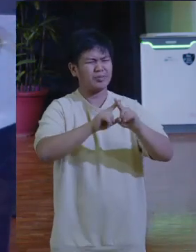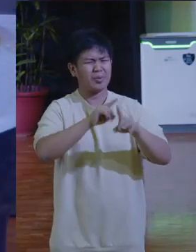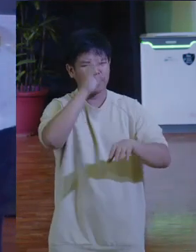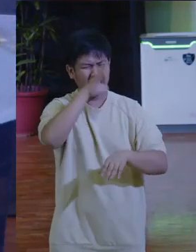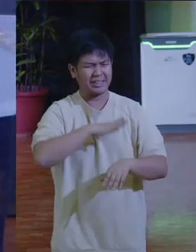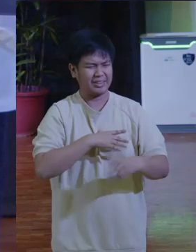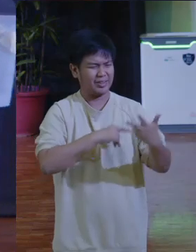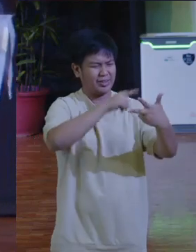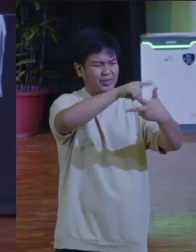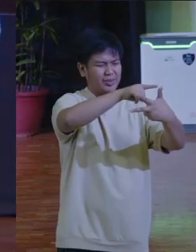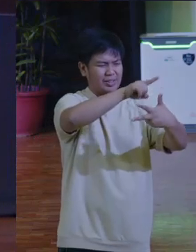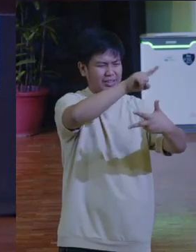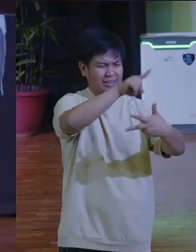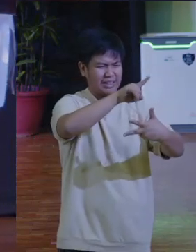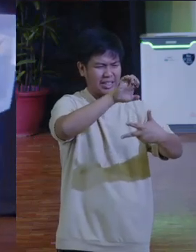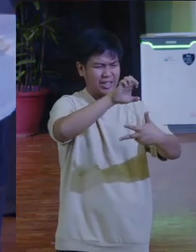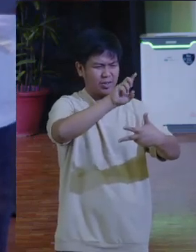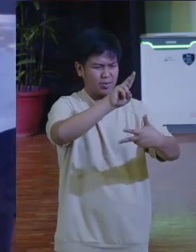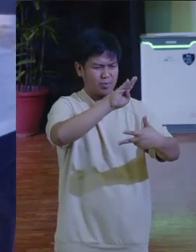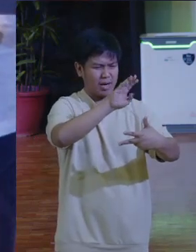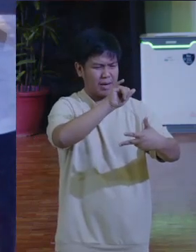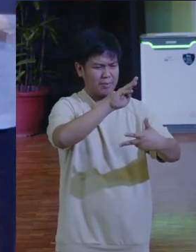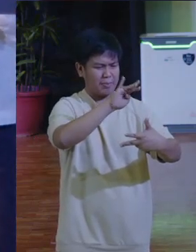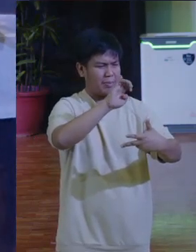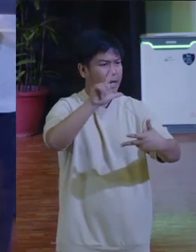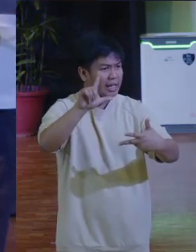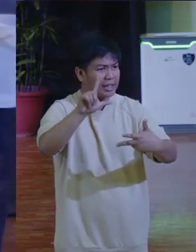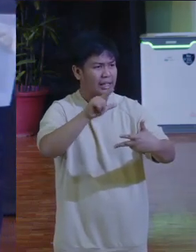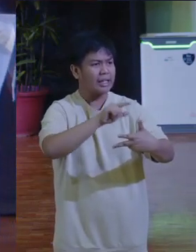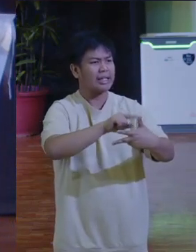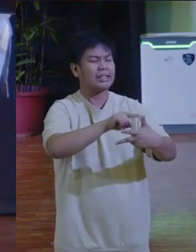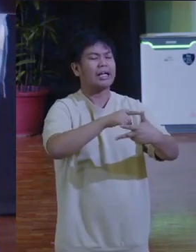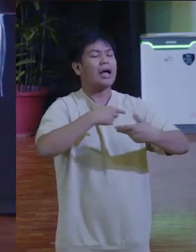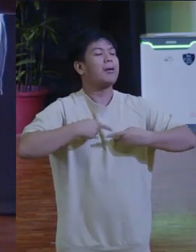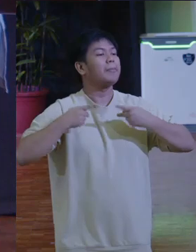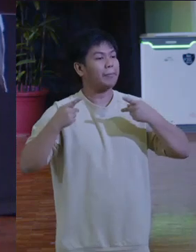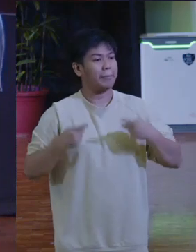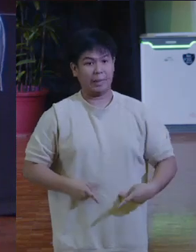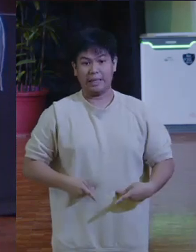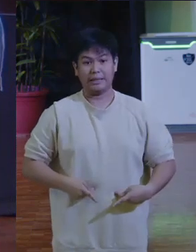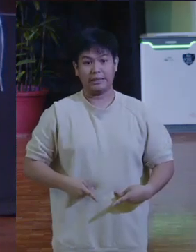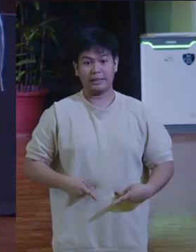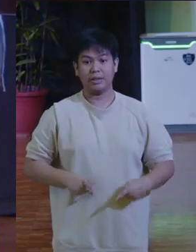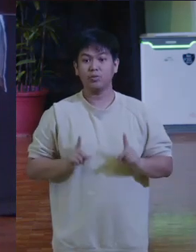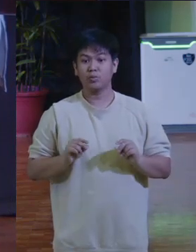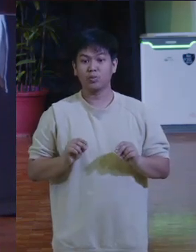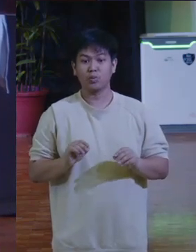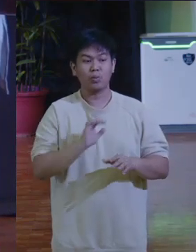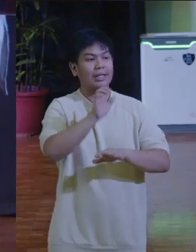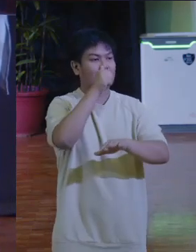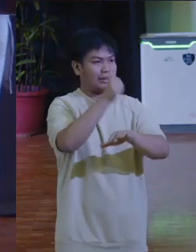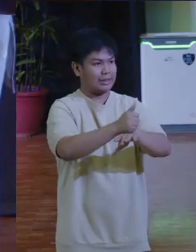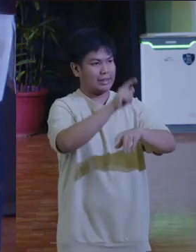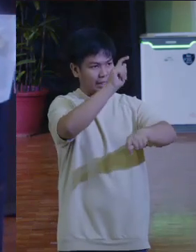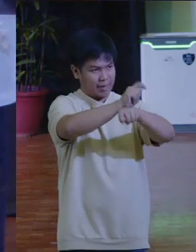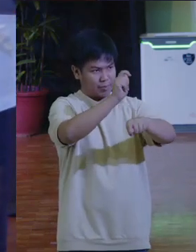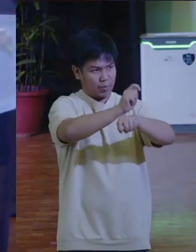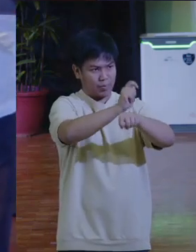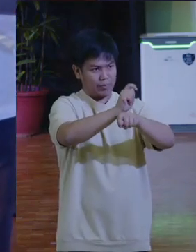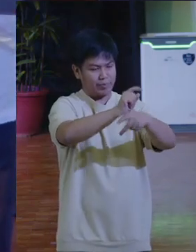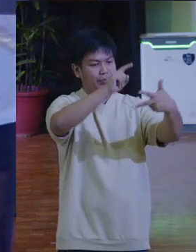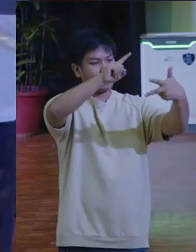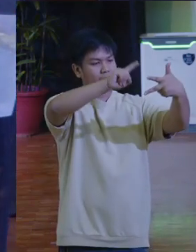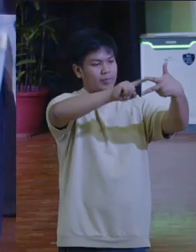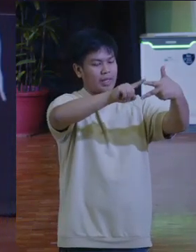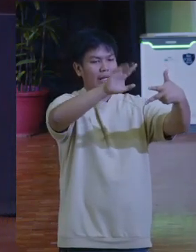community doon sa pamamagitan ng si Zerubbabel na i-rebuild nila ang templo. Nung si